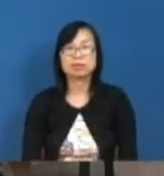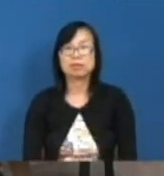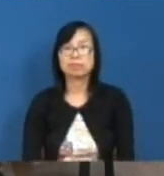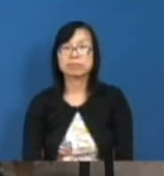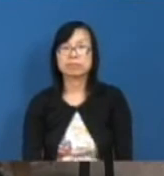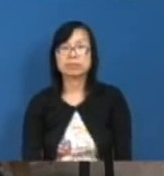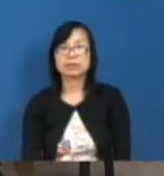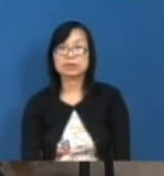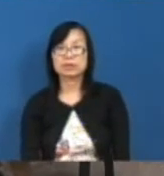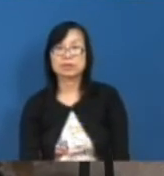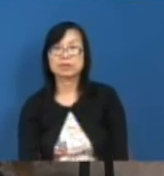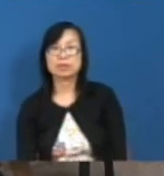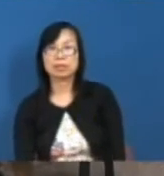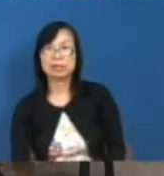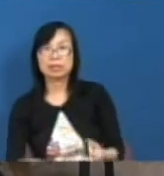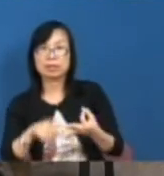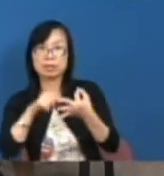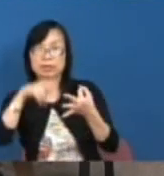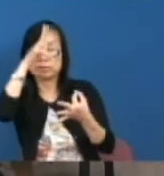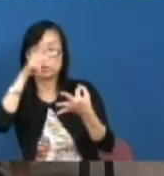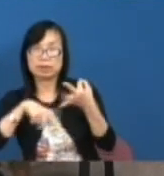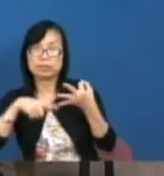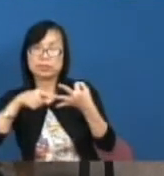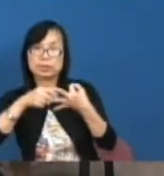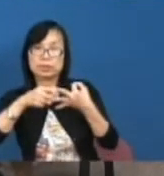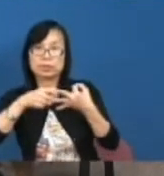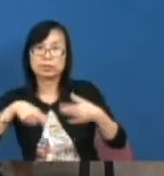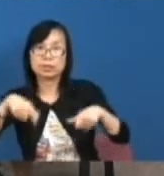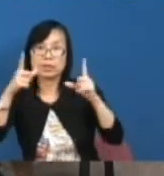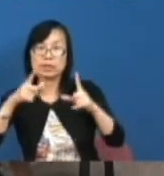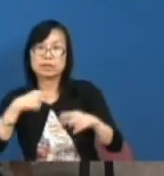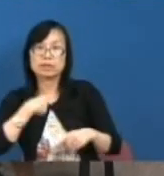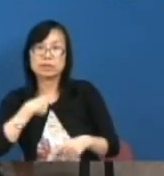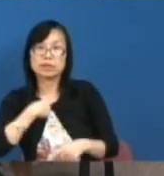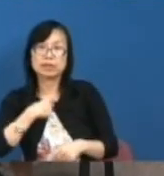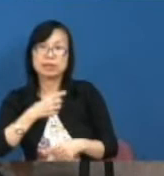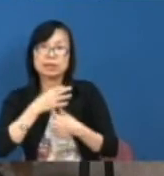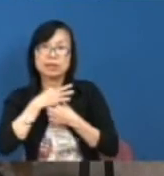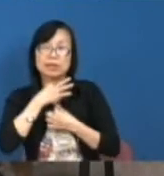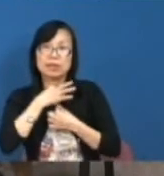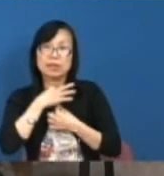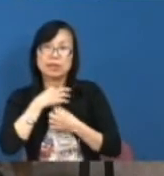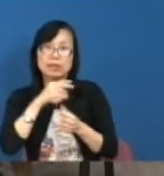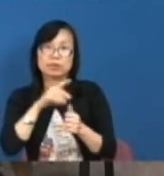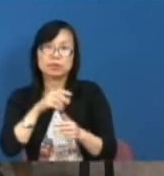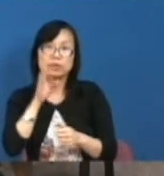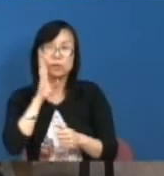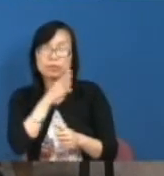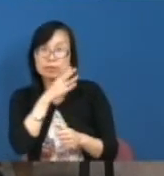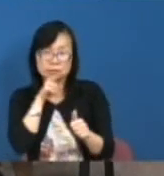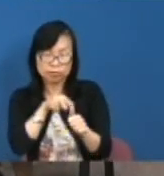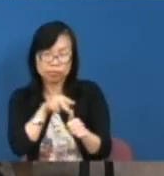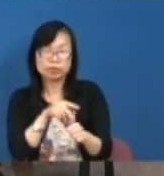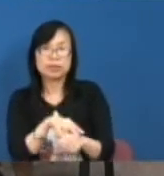阿劉書係咪出嚟講嗰時候話佢又出聲，又贊成會領會，你又贊成，係咪啊？即係我所以覺得真係冇得搞